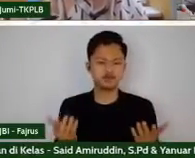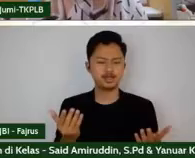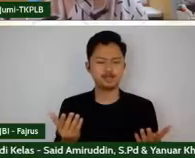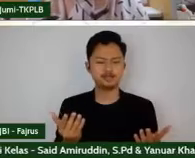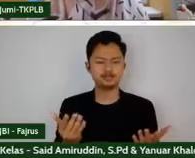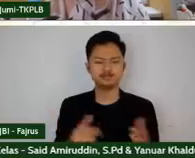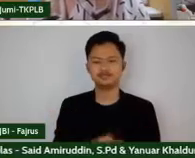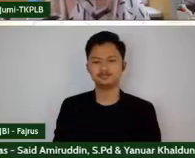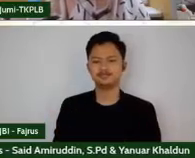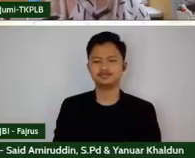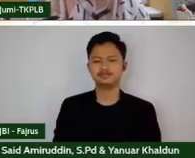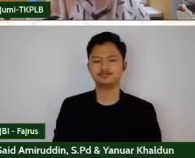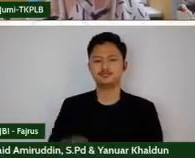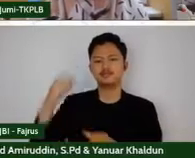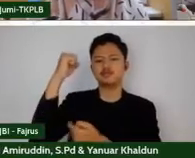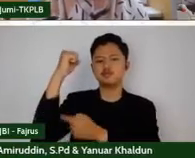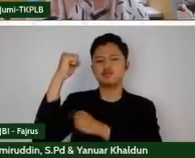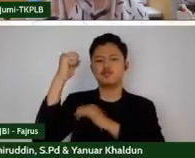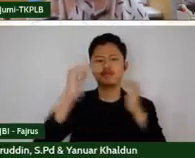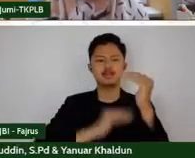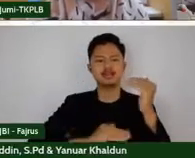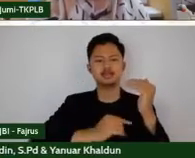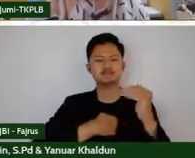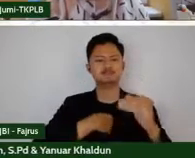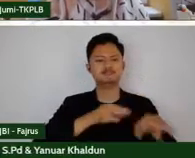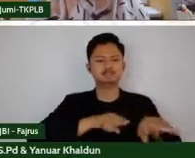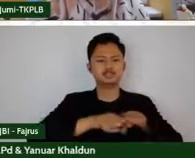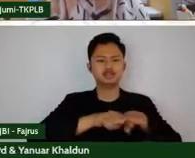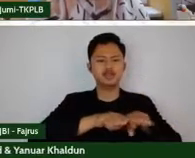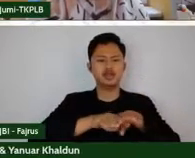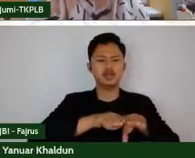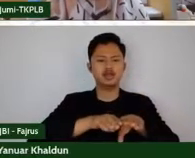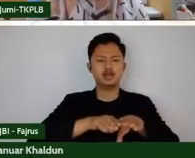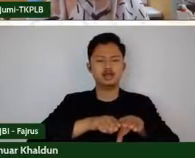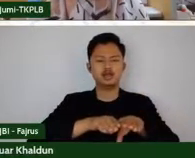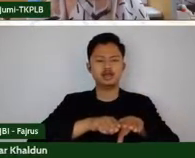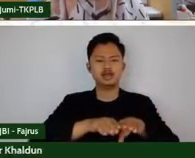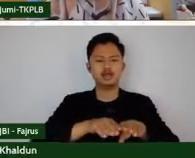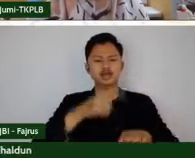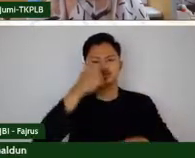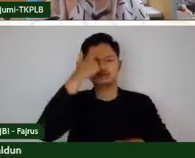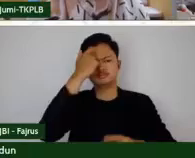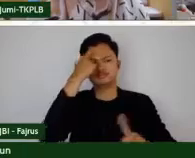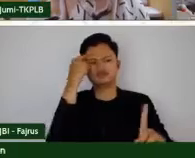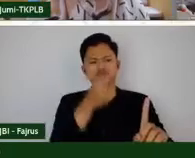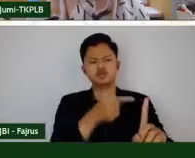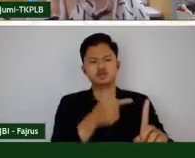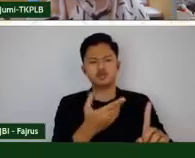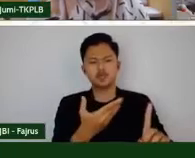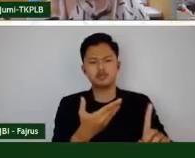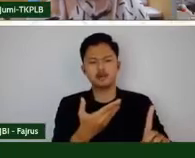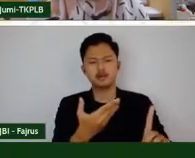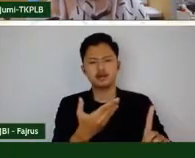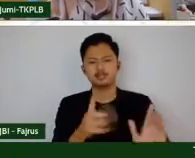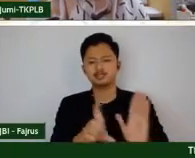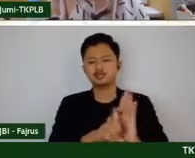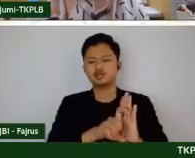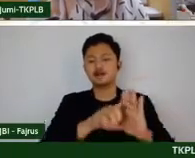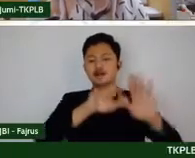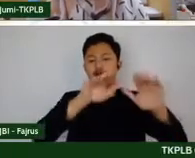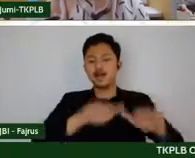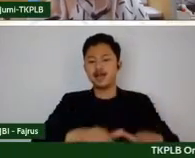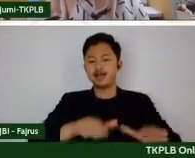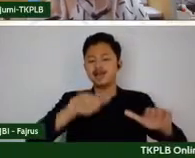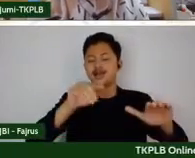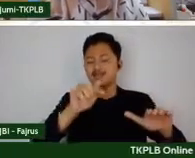dari kompetensi dasarnya kita sesuaikan, dari tujuan belajarnya yang kita sesuaikan. Jika memang anak itu tidak